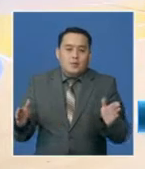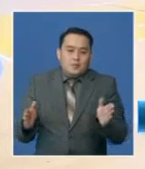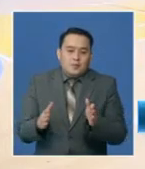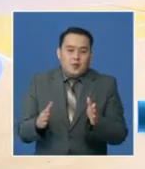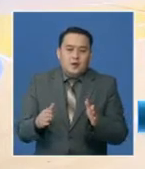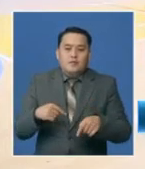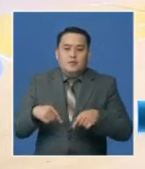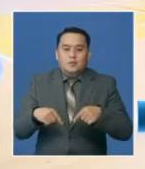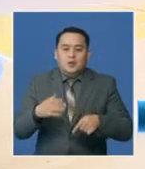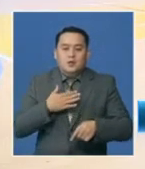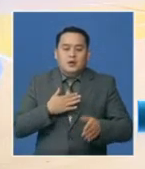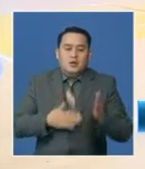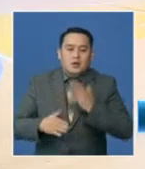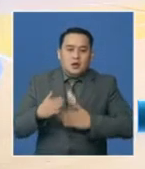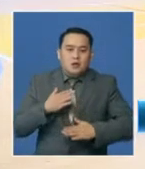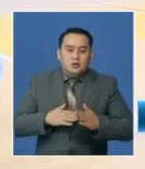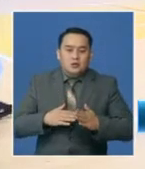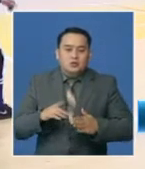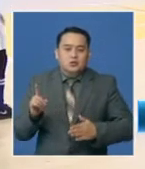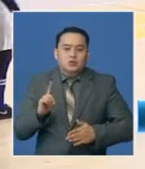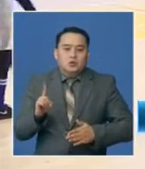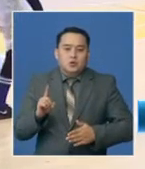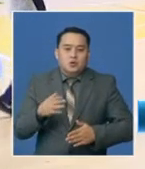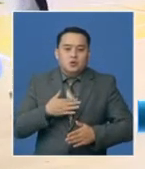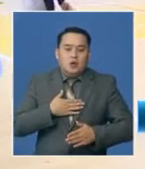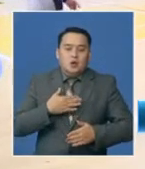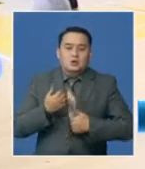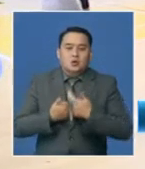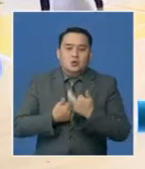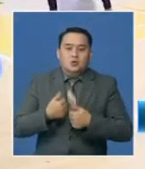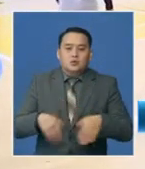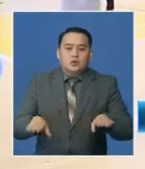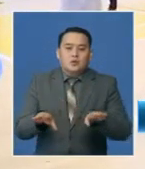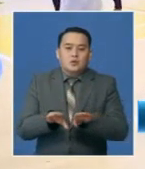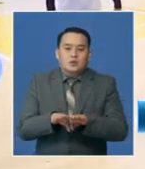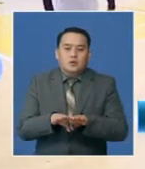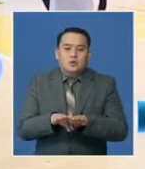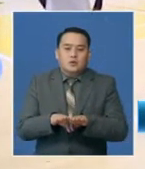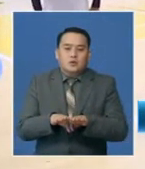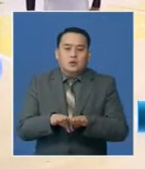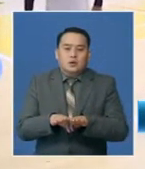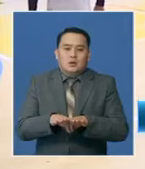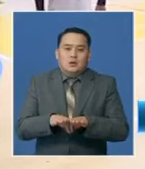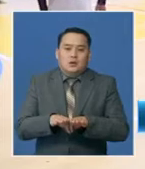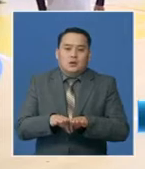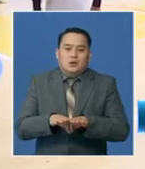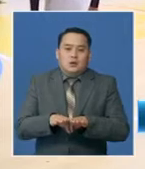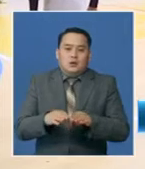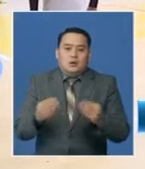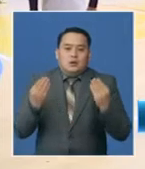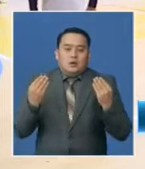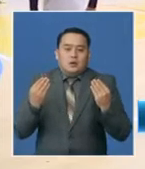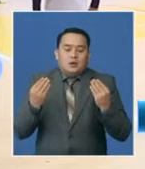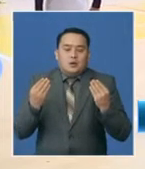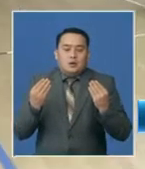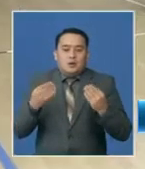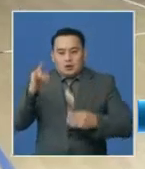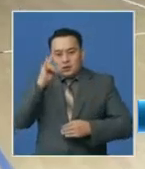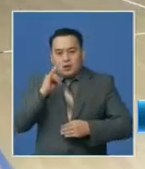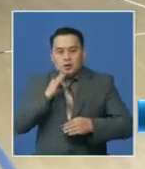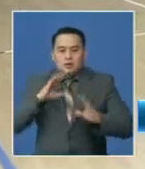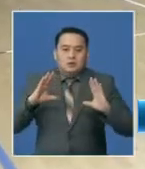видов спорта. Это одно из тех движений, которые будем говорить, развивает футбол, и